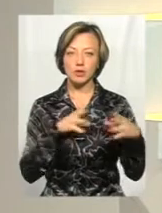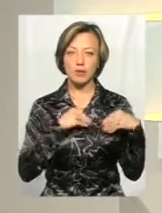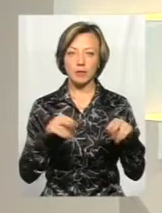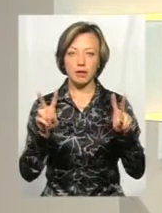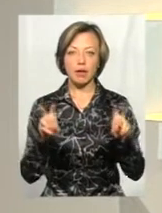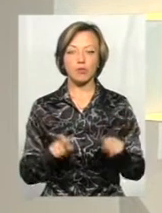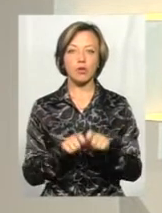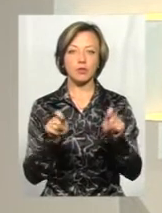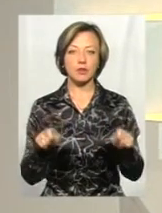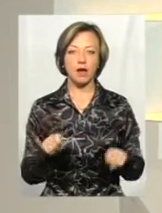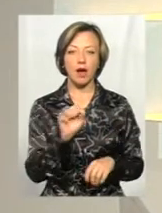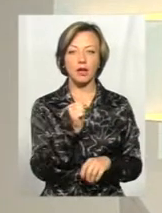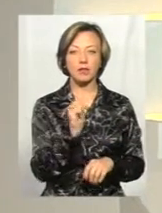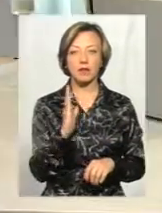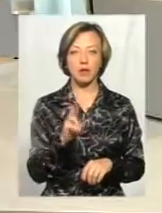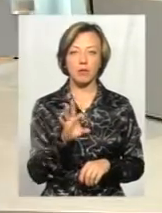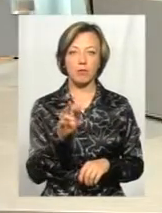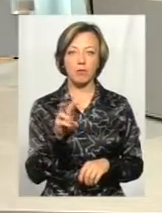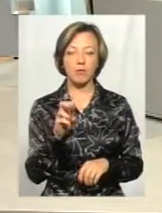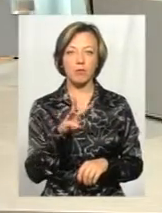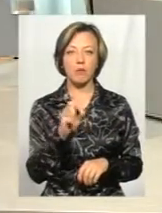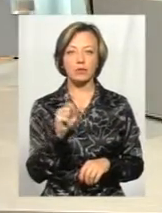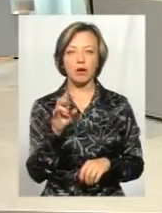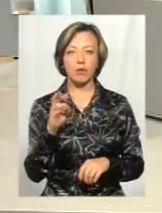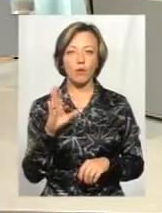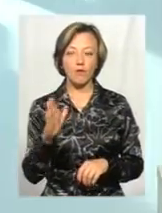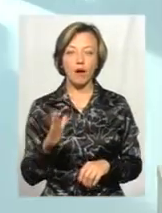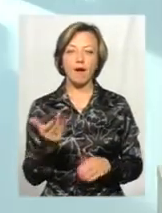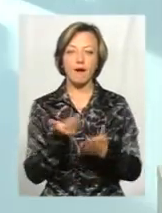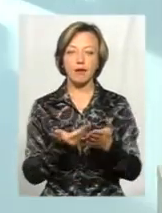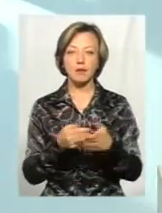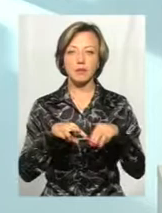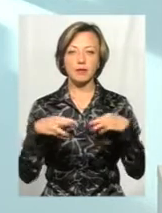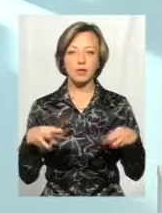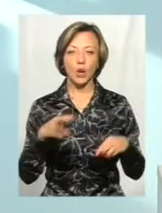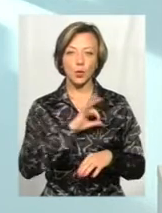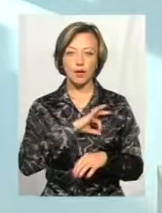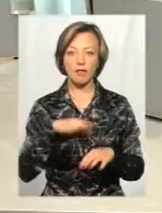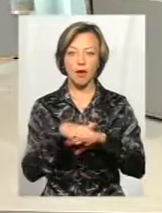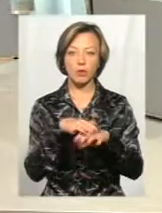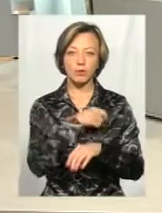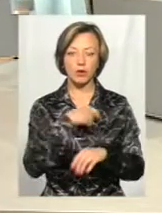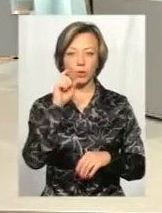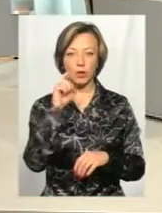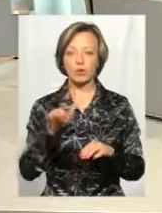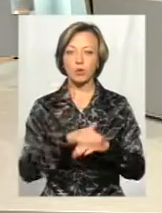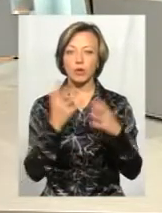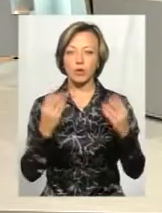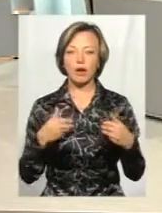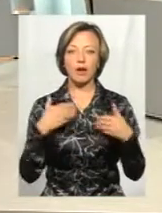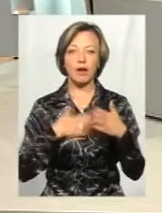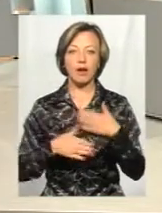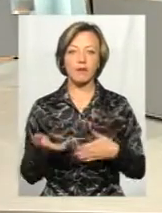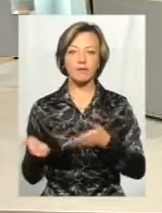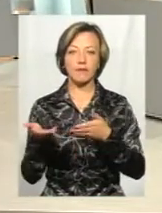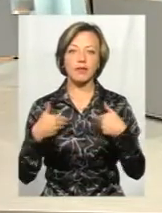тему розкриває Андрій Віталійович Помазанов, радник міністра юстиції, народний депутат України. Доброго дня. Доброго дня. Дуже раді вас вітати у